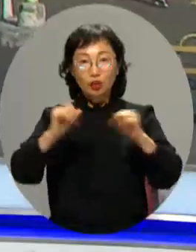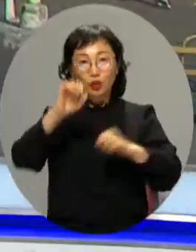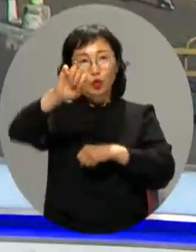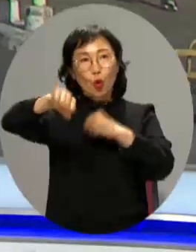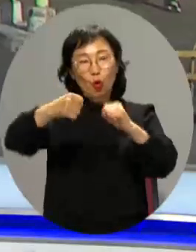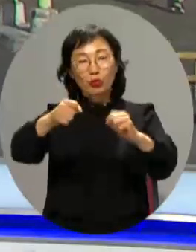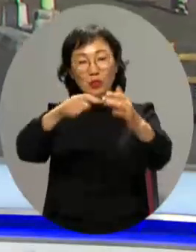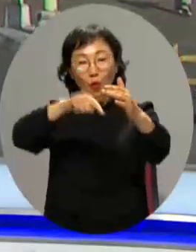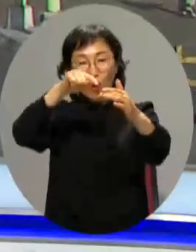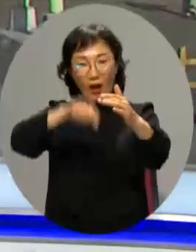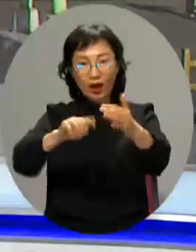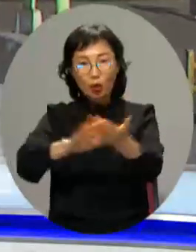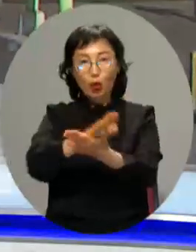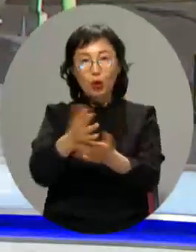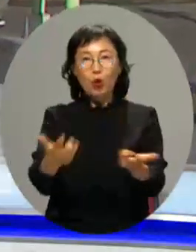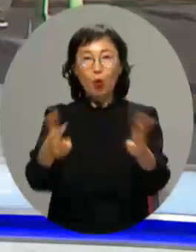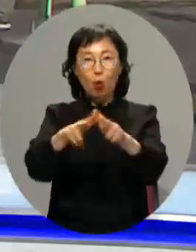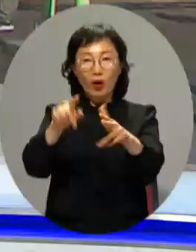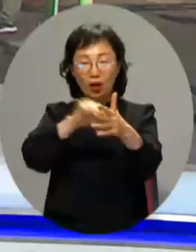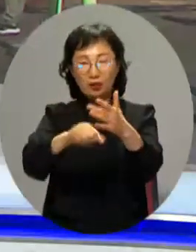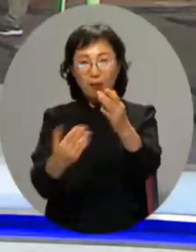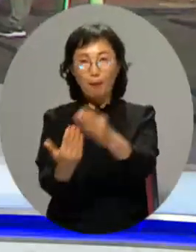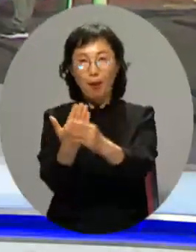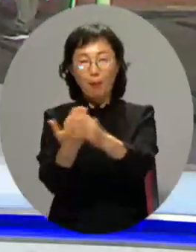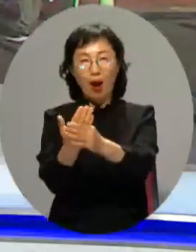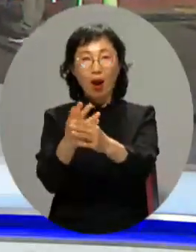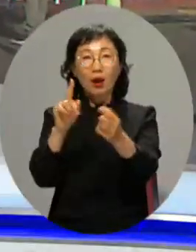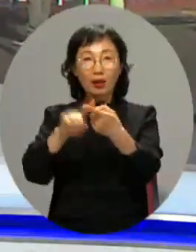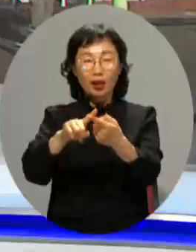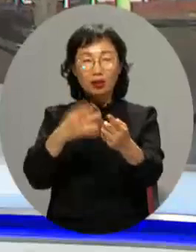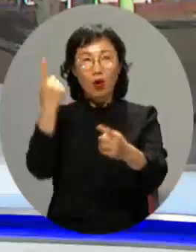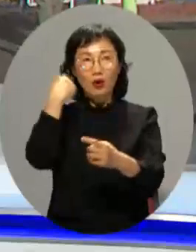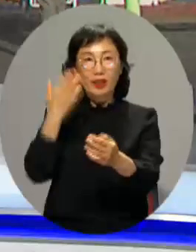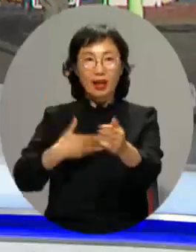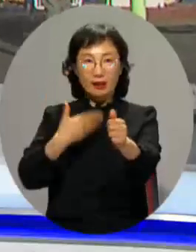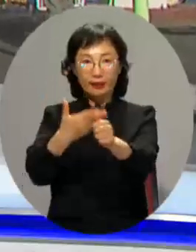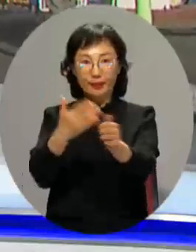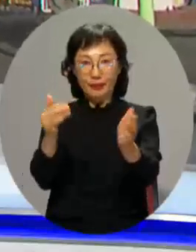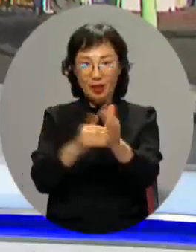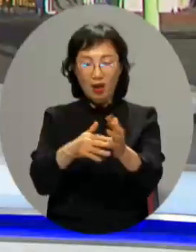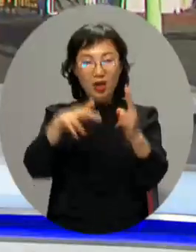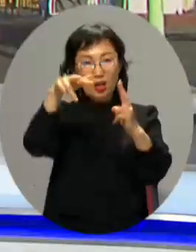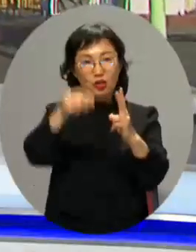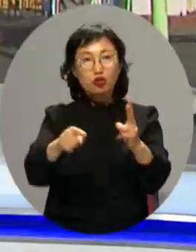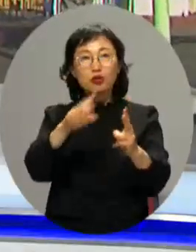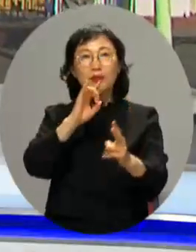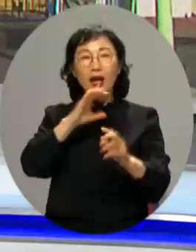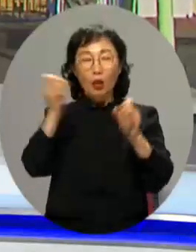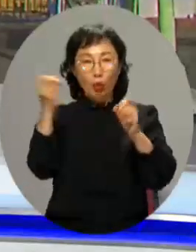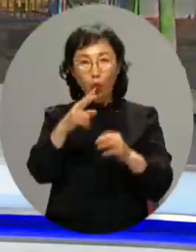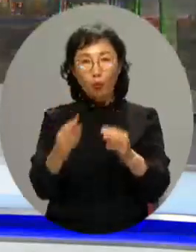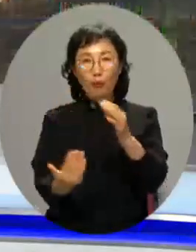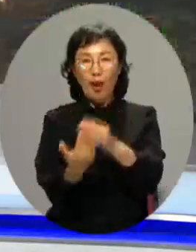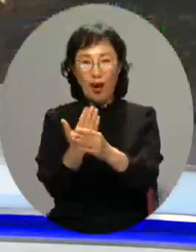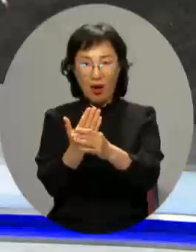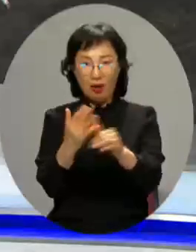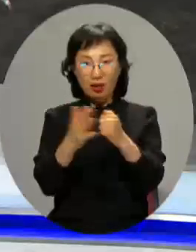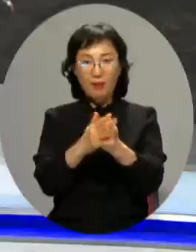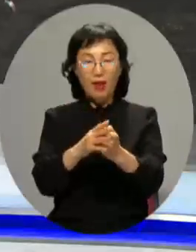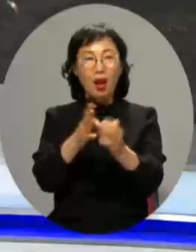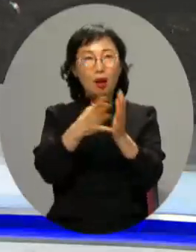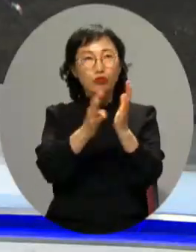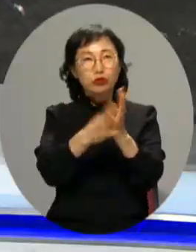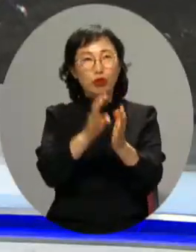전주동물원 드림랜드에서 사고가 잇따른다는 소식 어제 전해드렸습니다. 2주 만에 사고가 또 터지면서 시설 노후에